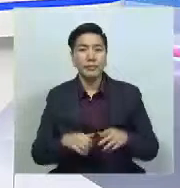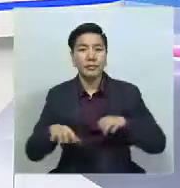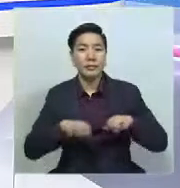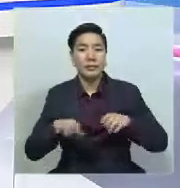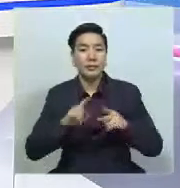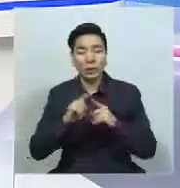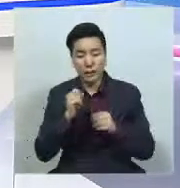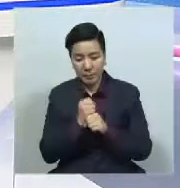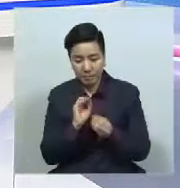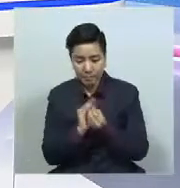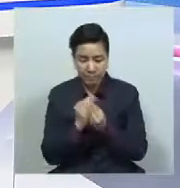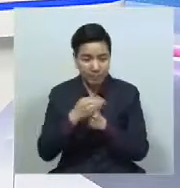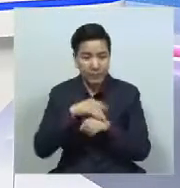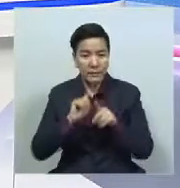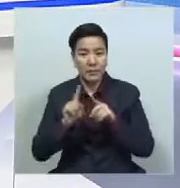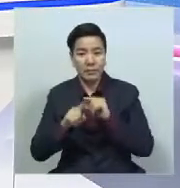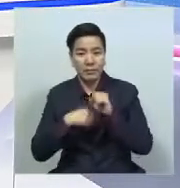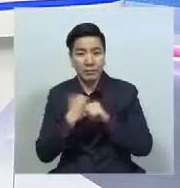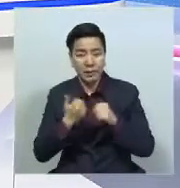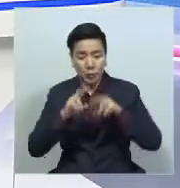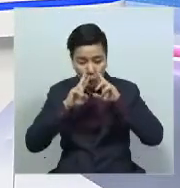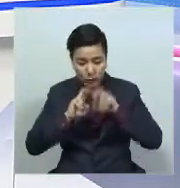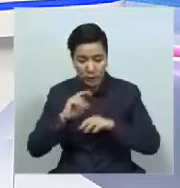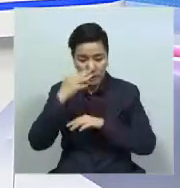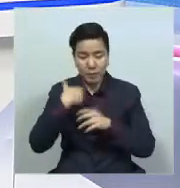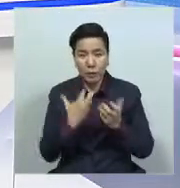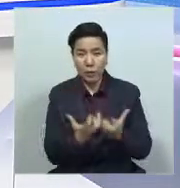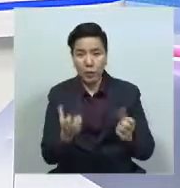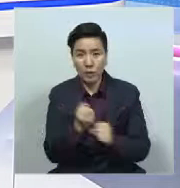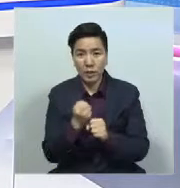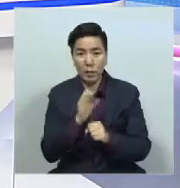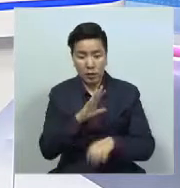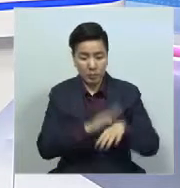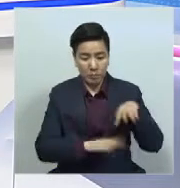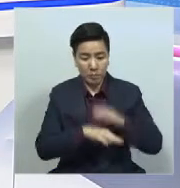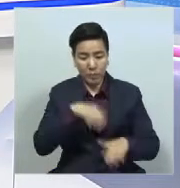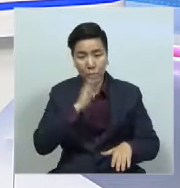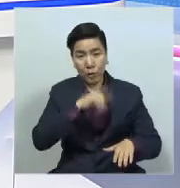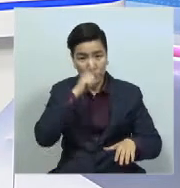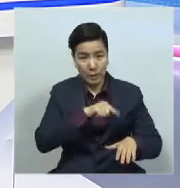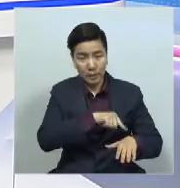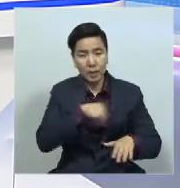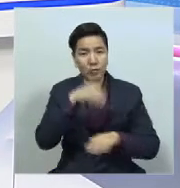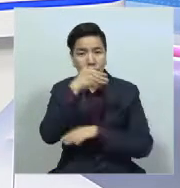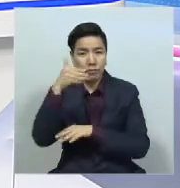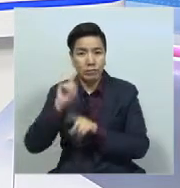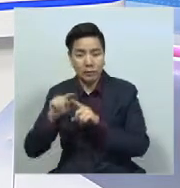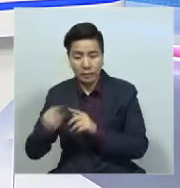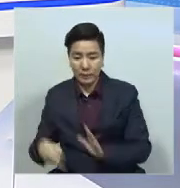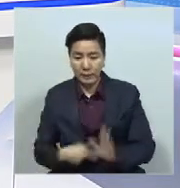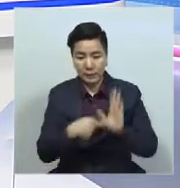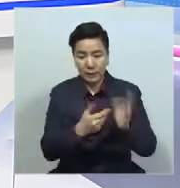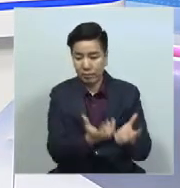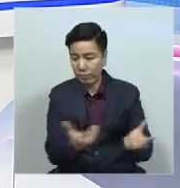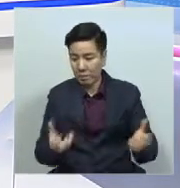การจัดงานวันนักประดิษฐ์ในปีนี้สำนักงานคณะกรรมการวิจัยแห่งชาตินำผลงานสิ่งประดิษฐ์ทั้งจากฝีมือของคนไทยรวมถึงจากนานาชาติมา